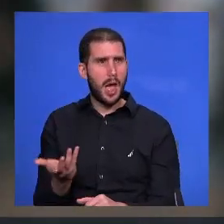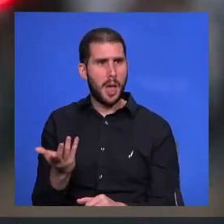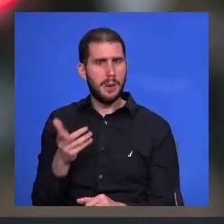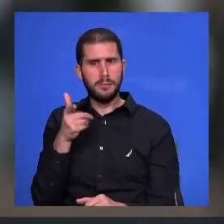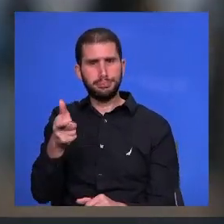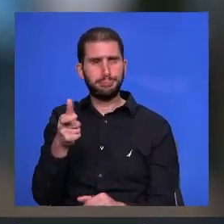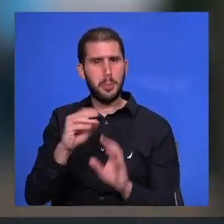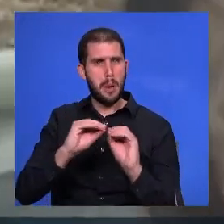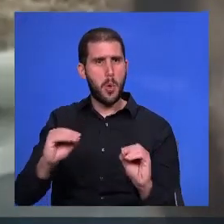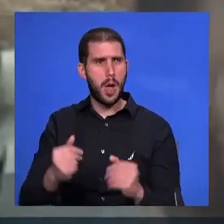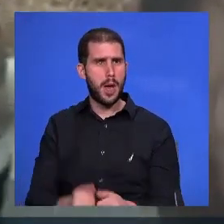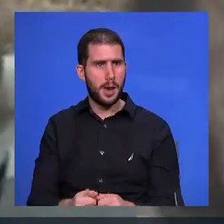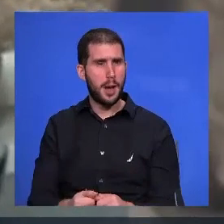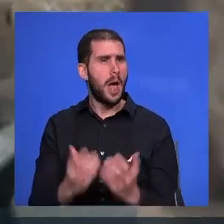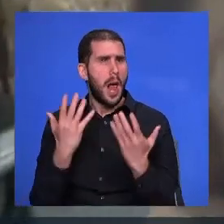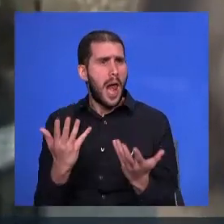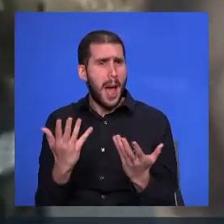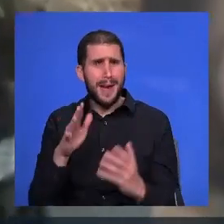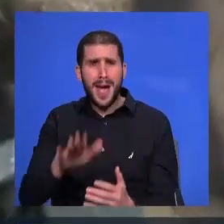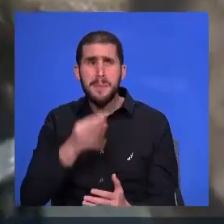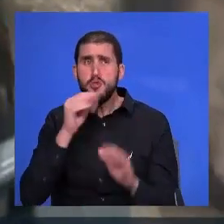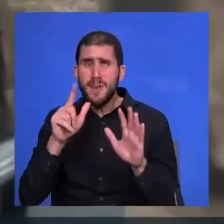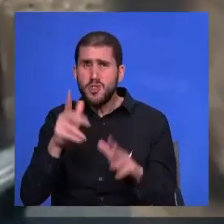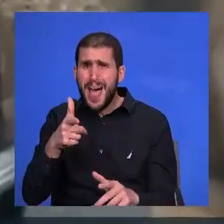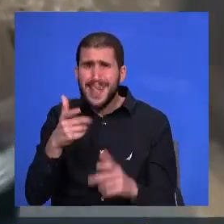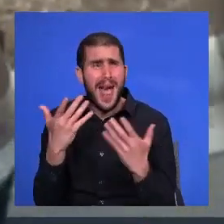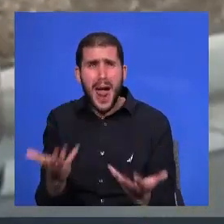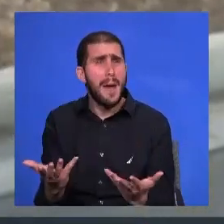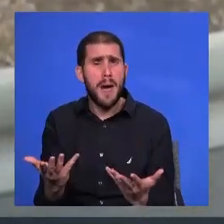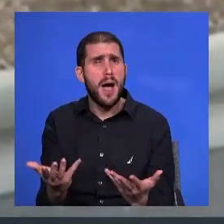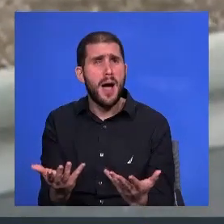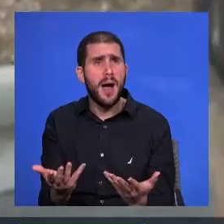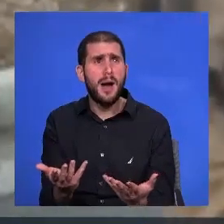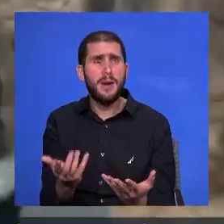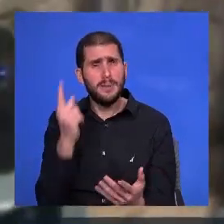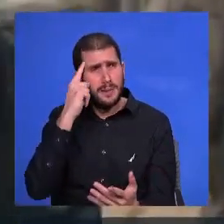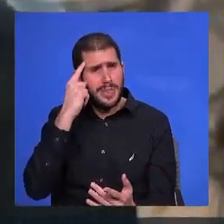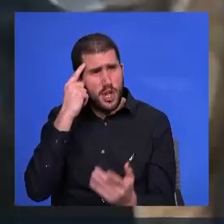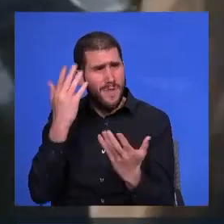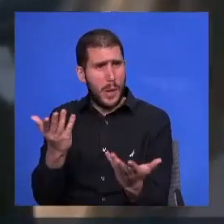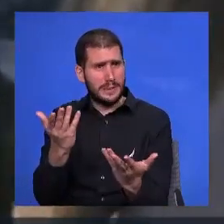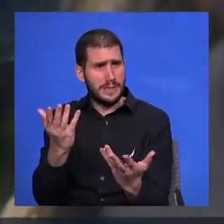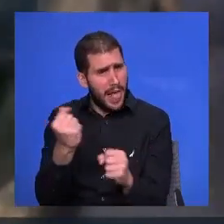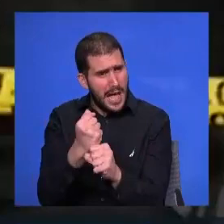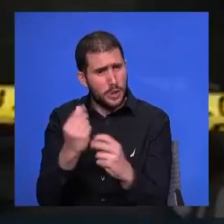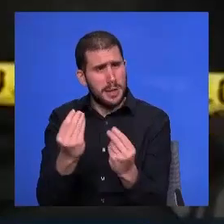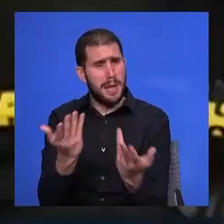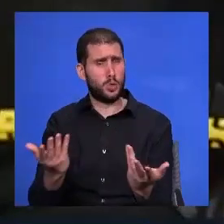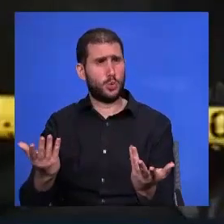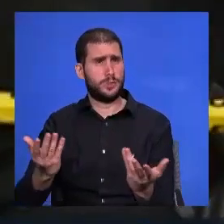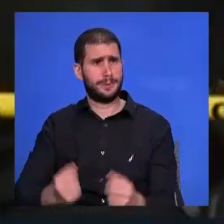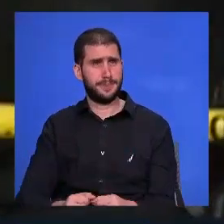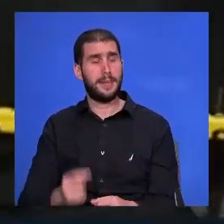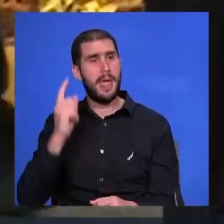ולראות במורתו. Why is there a 7-year-old with a bloody gun? Come on, think about it. Let's do something.